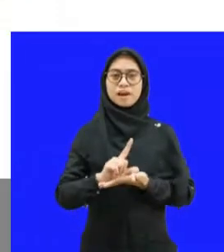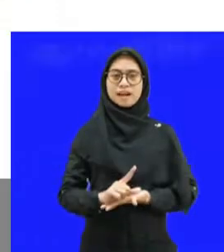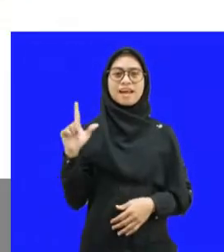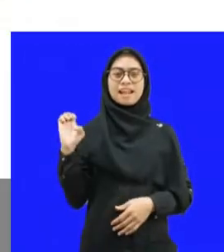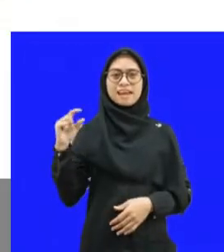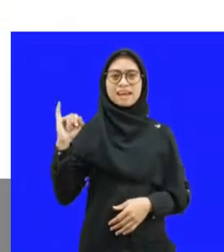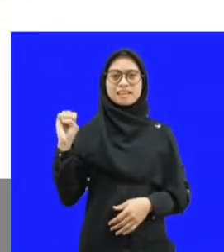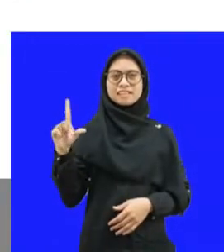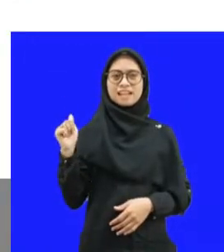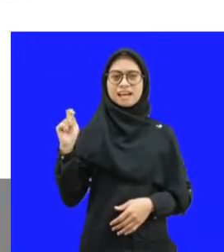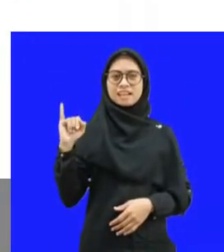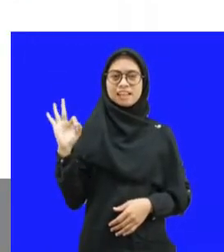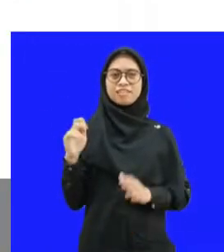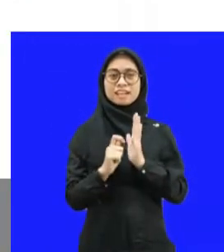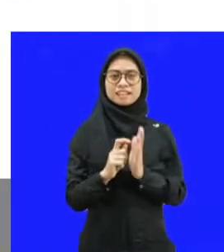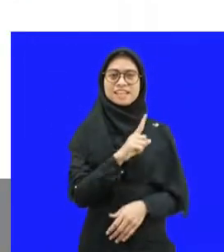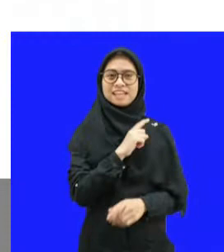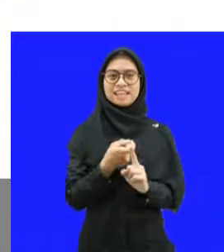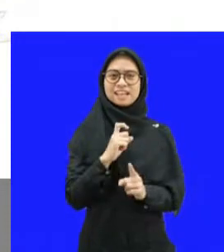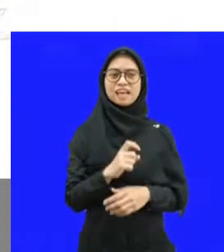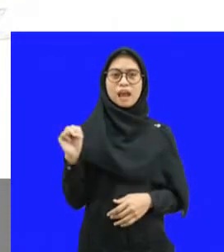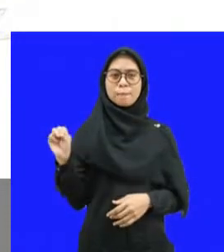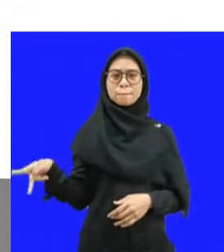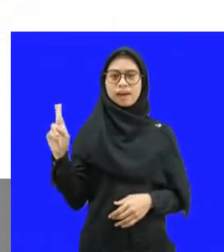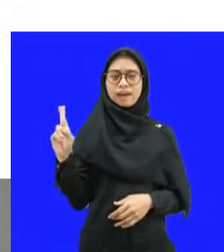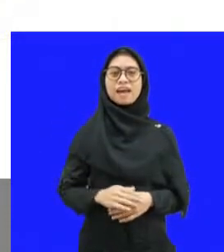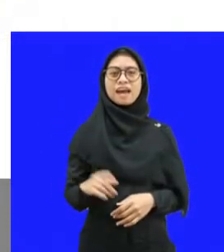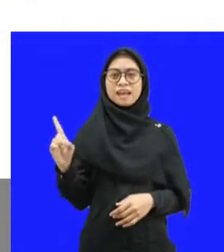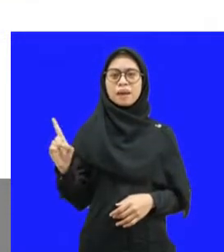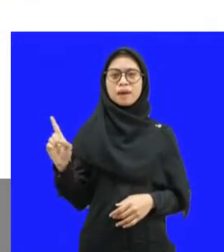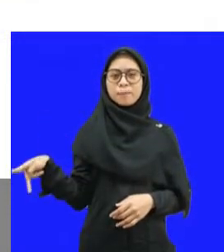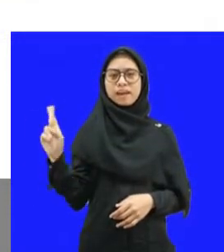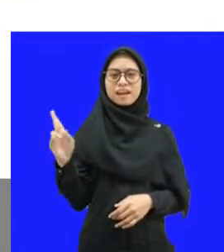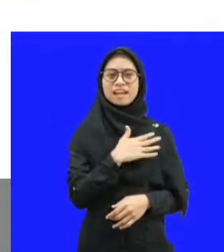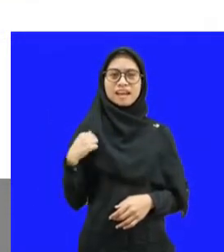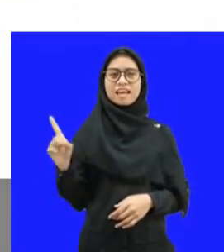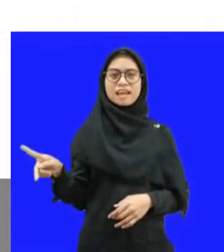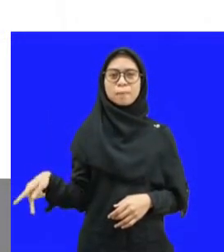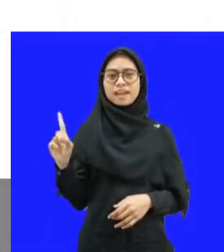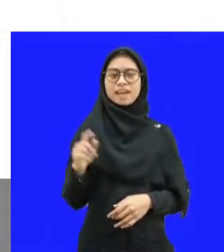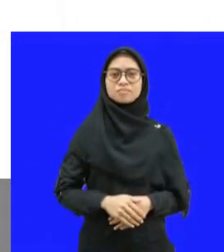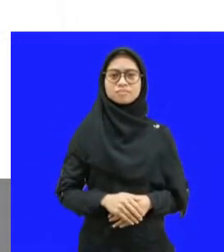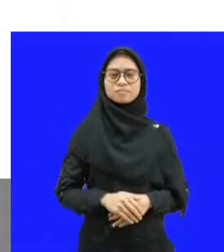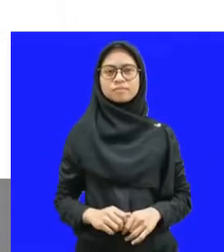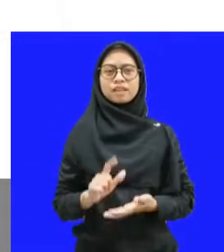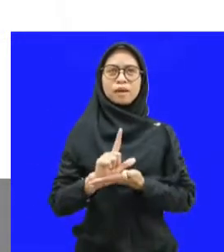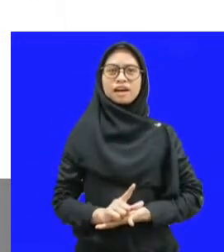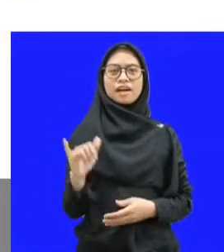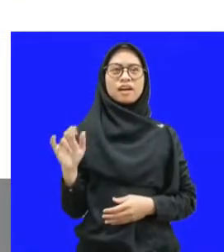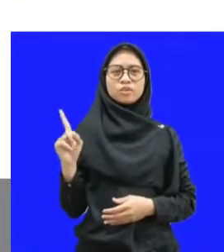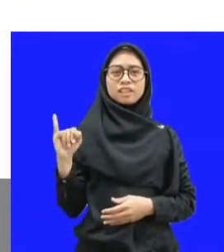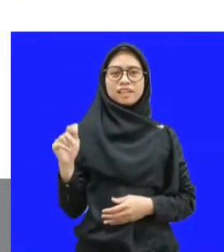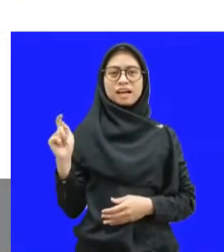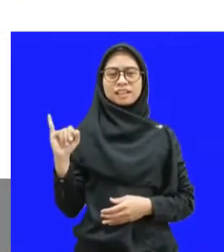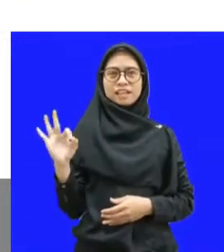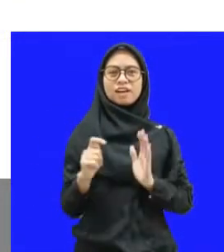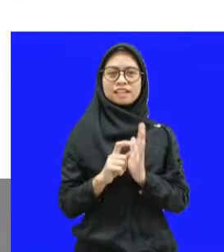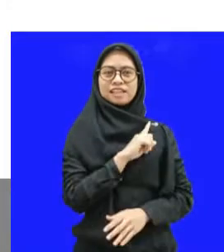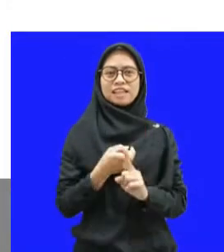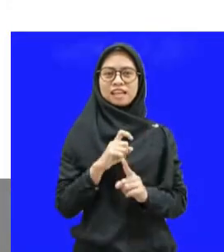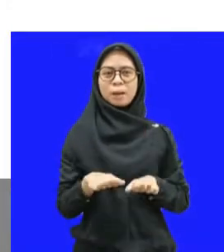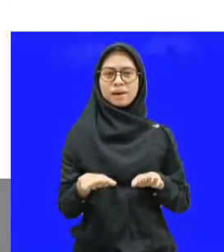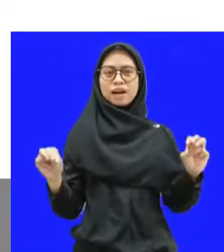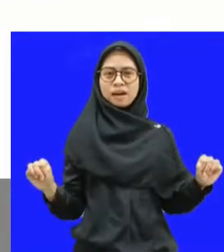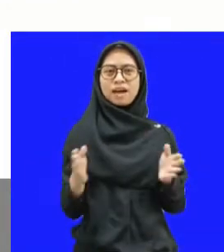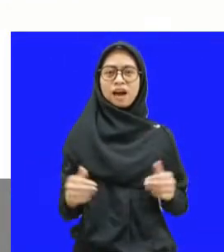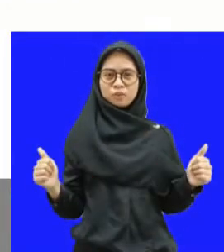Lembaga legislatif terdiri dari MPR, DPR, dan DPD. Lembaga yudikatif terdiri